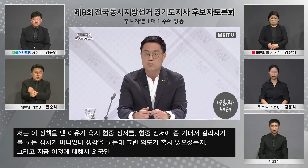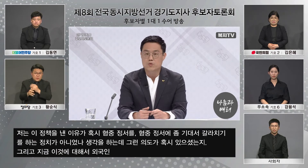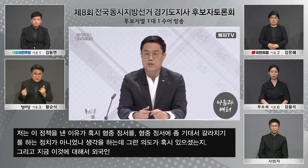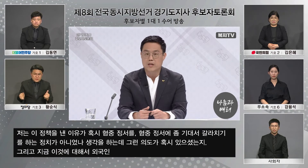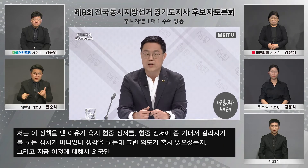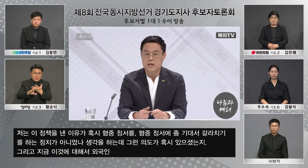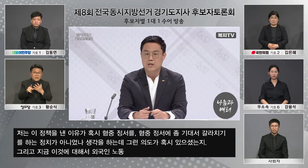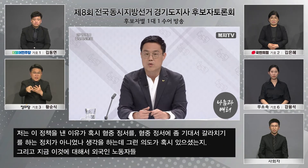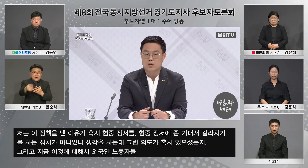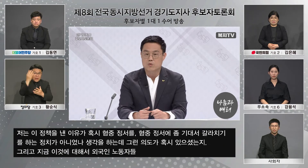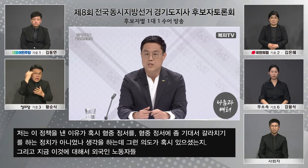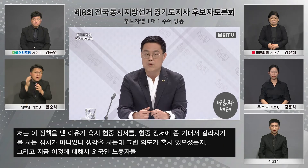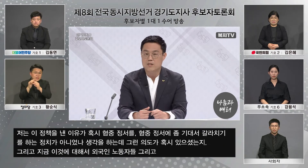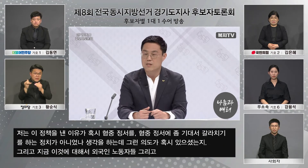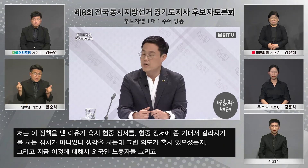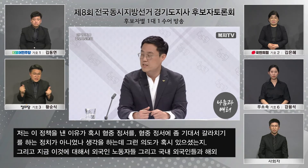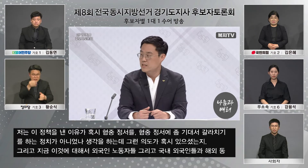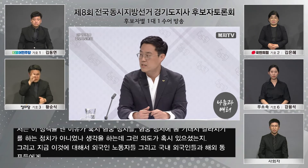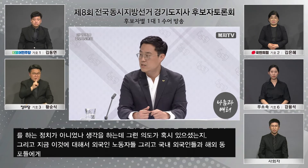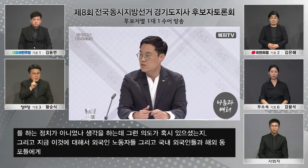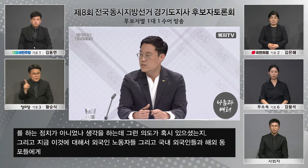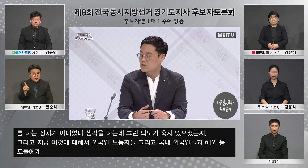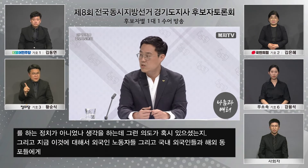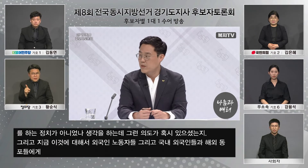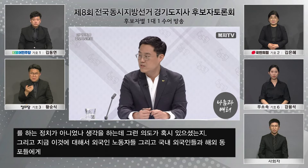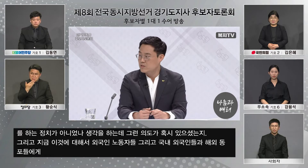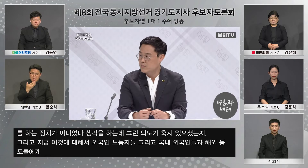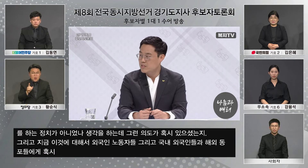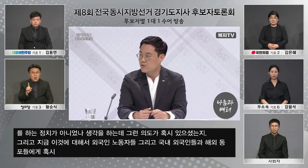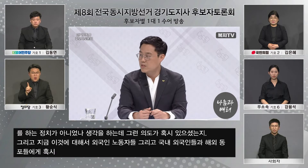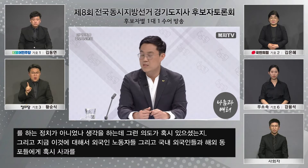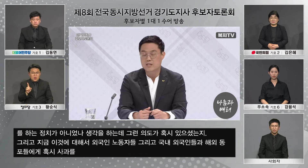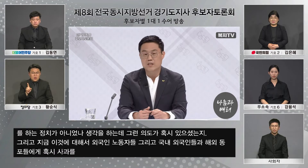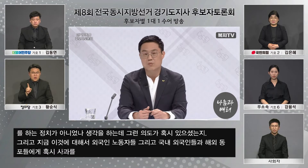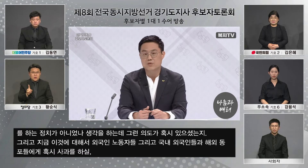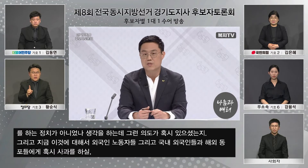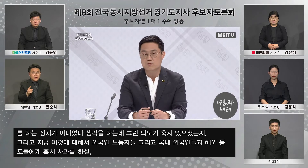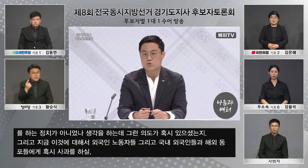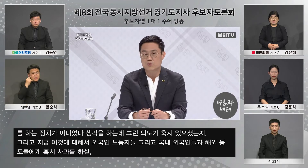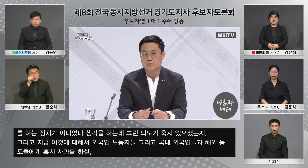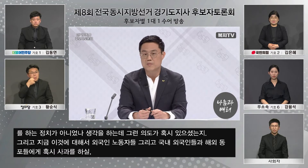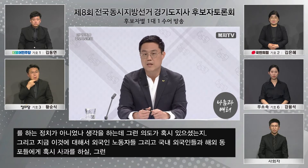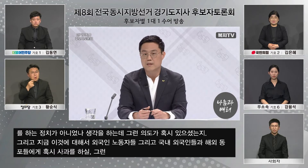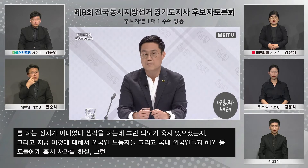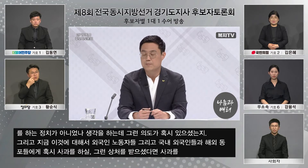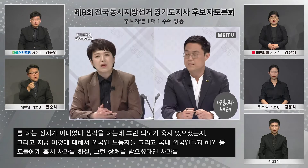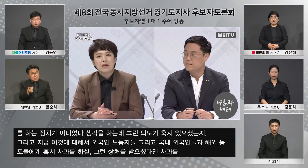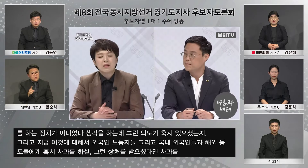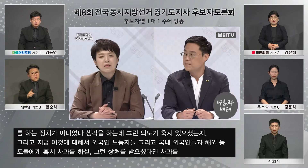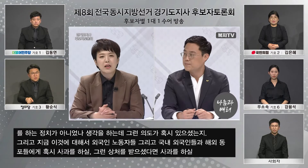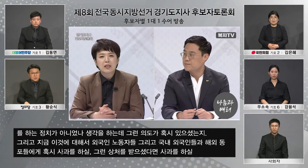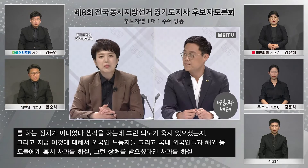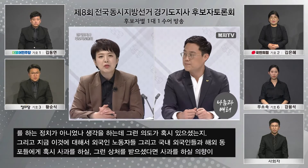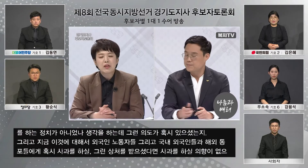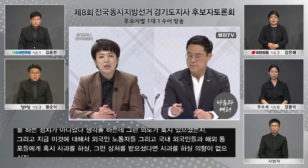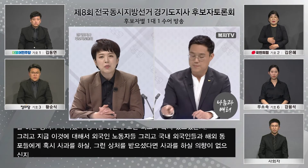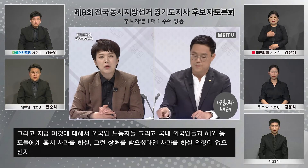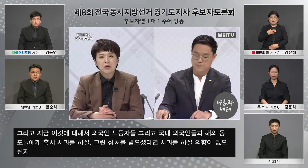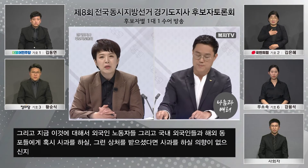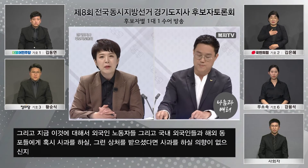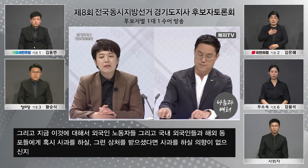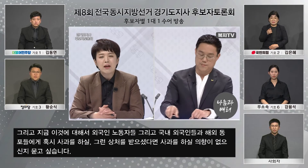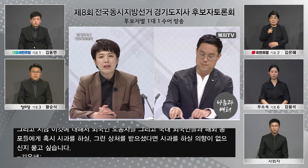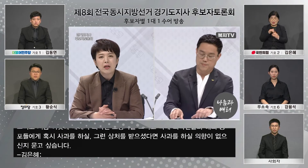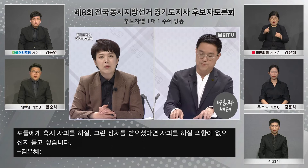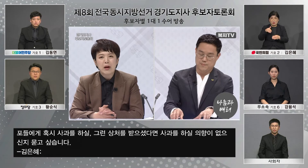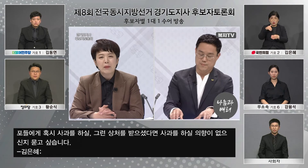해외 동포들에게 혹시 좀 사과를 하실 그런 상처를 받으셨다면 사과를 하실 의향이 없으신지 묻고 싶습니다. 제가 그분들의